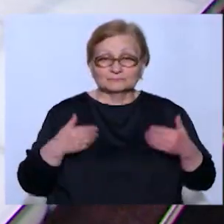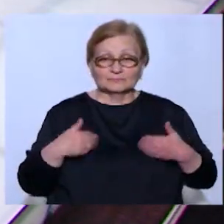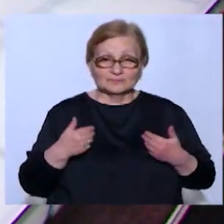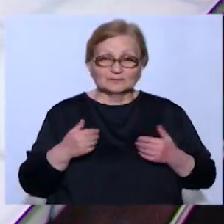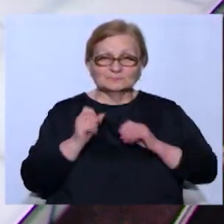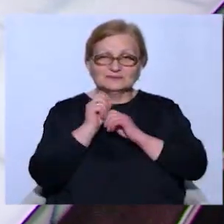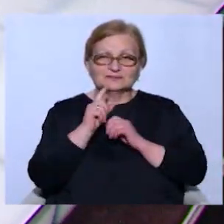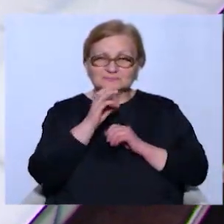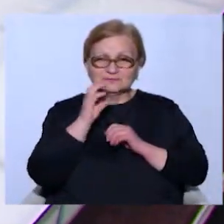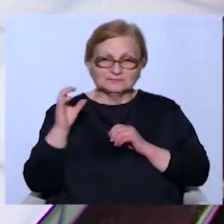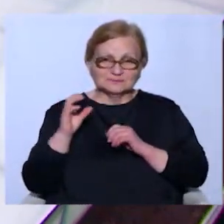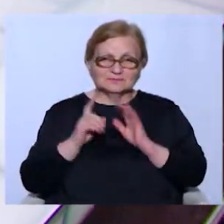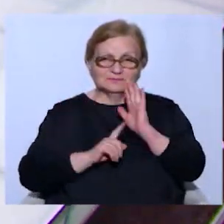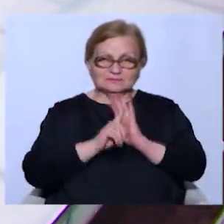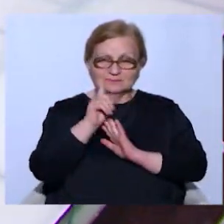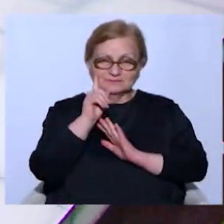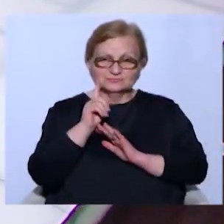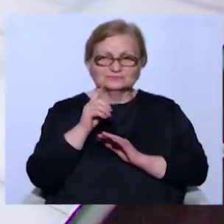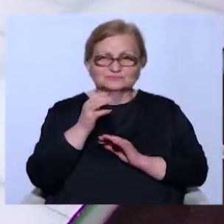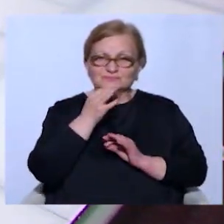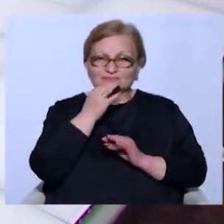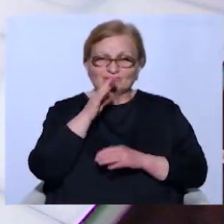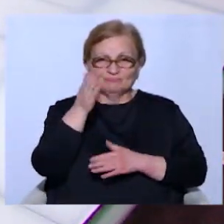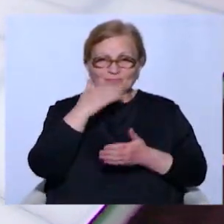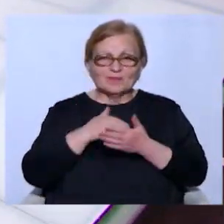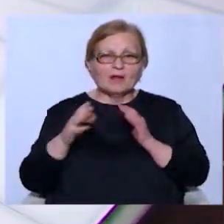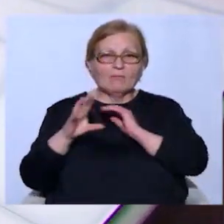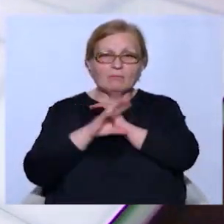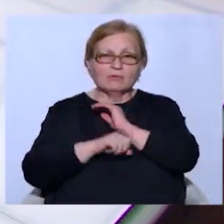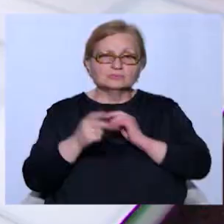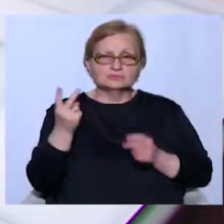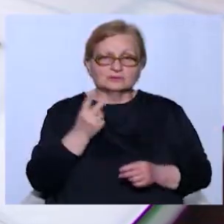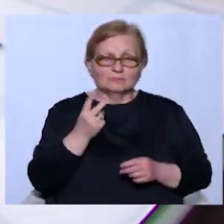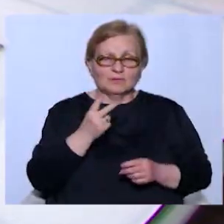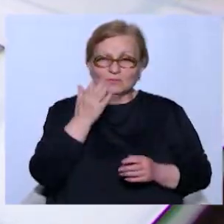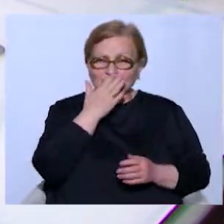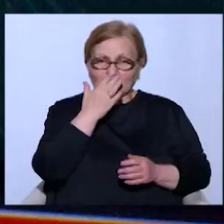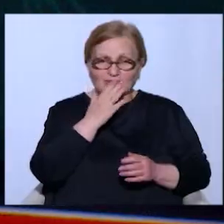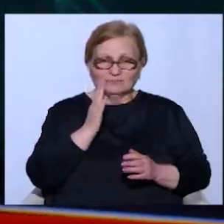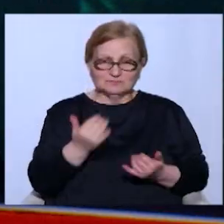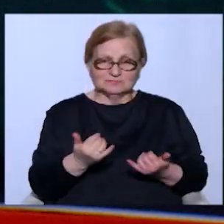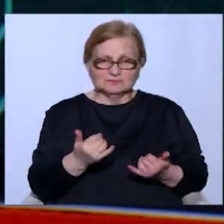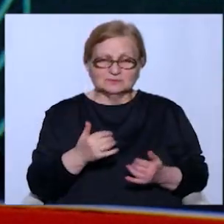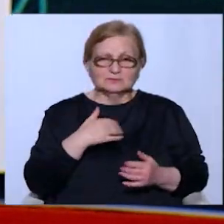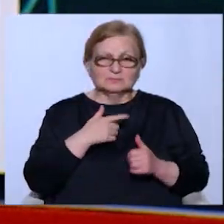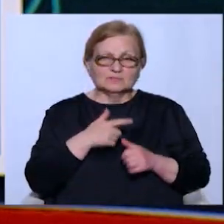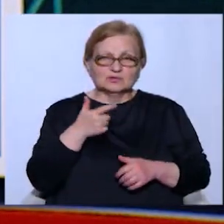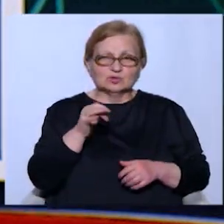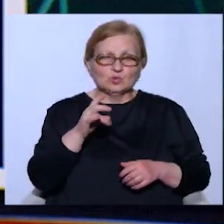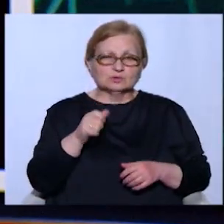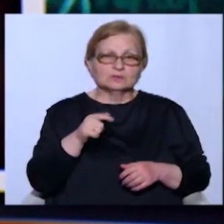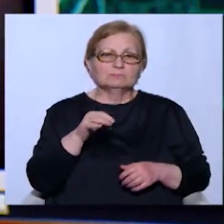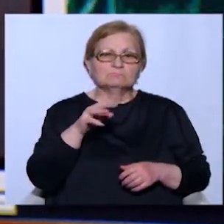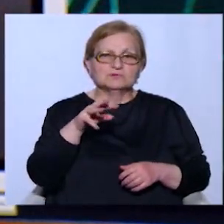მოგესალმებით მეთერთმეტე კლასელებო, ვიწყებთ მორიქს. ბოლოდან მეორე ვიდეო გაკვეთილს. მე ვარ გიორგი მჭედლიშვილი, თქვენი